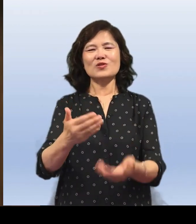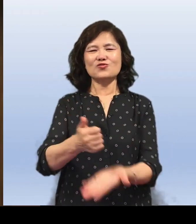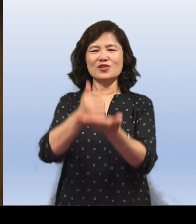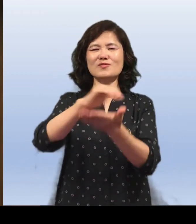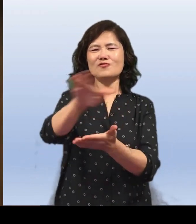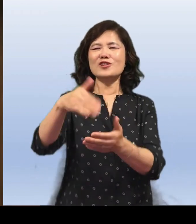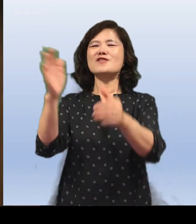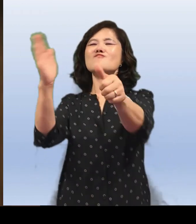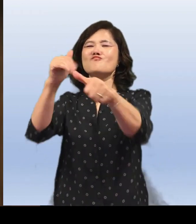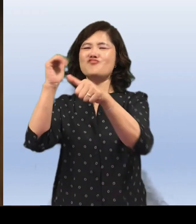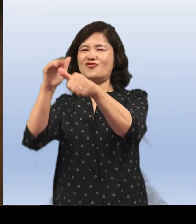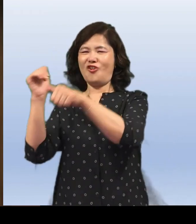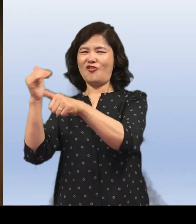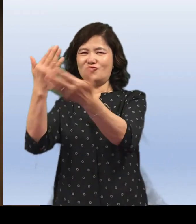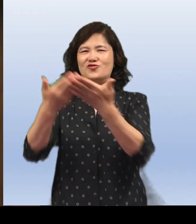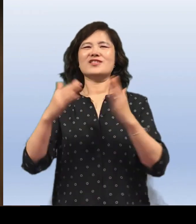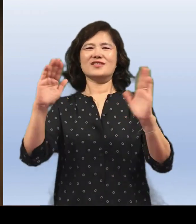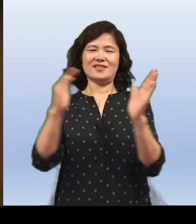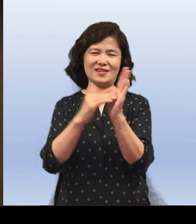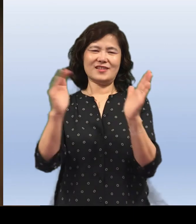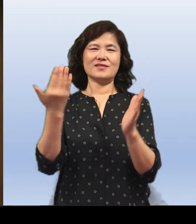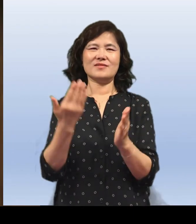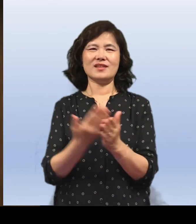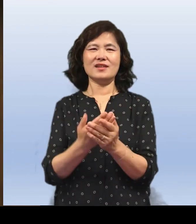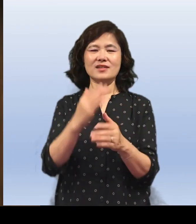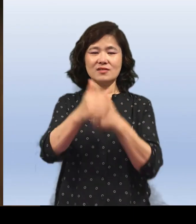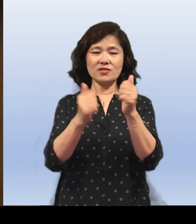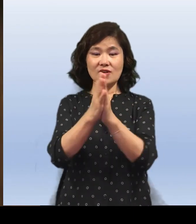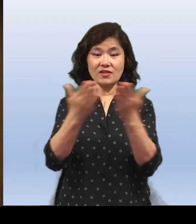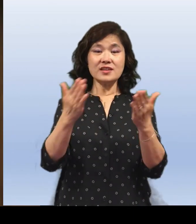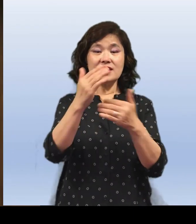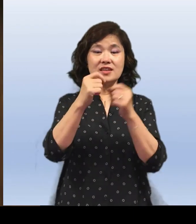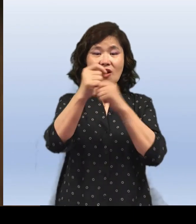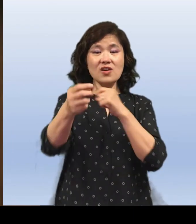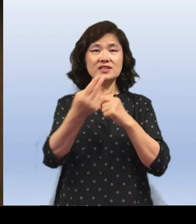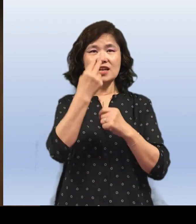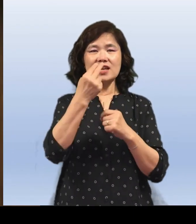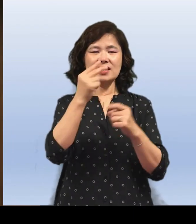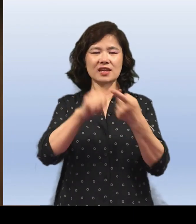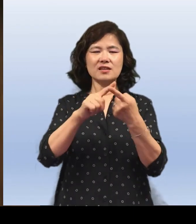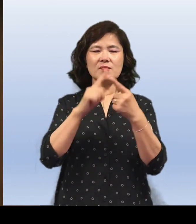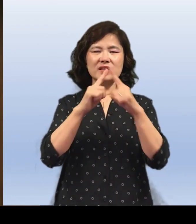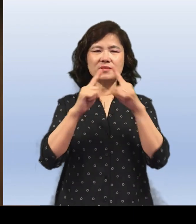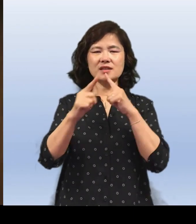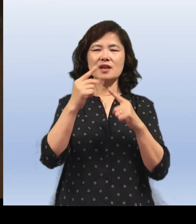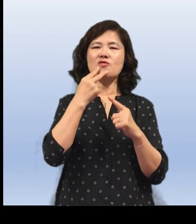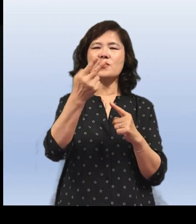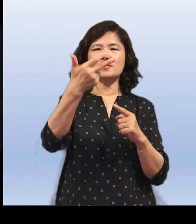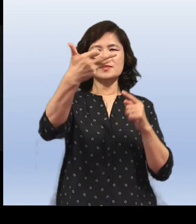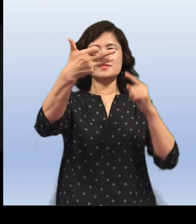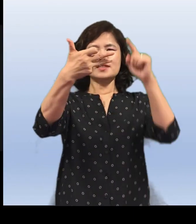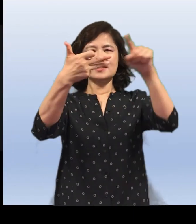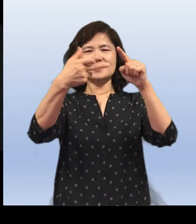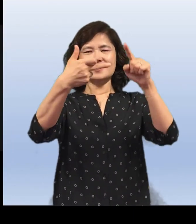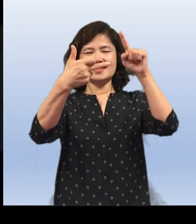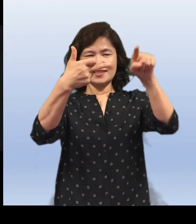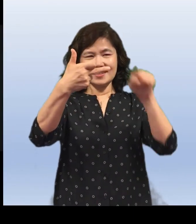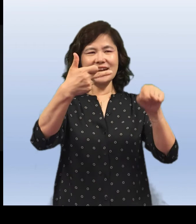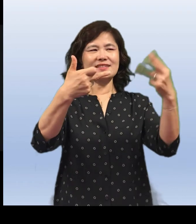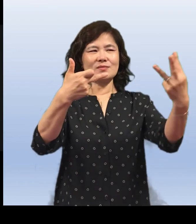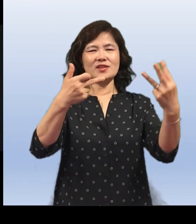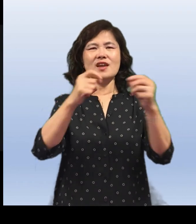부르신 것입니다. 그래서 성경은 영생에 대해서 말씀하실 때에 요한복음 17장 3절에서 영생은